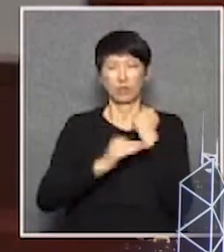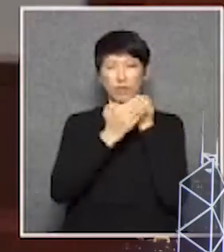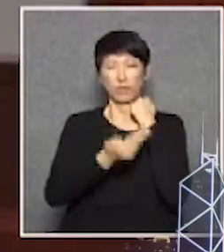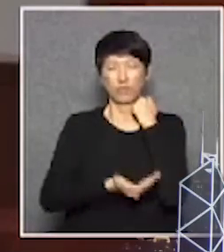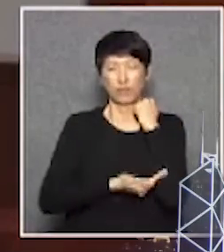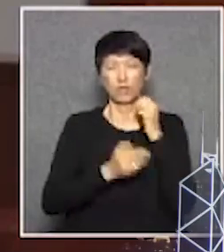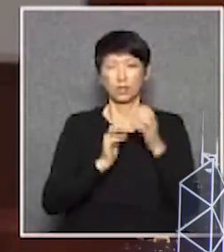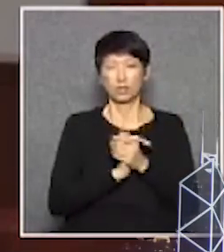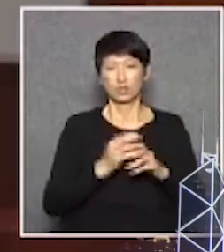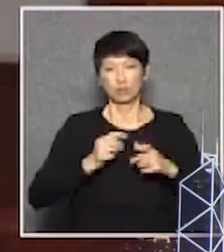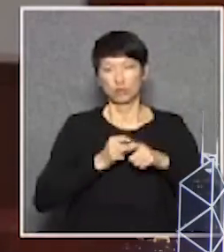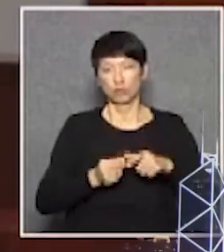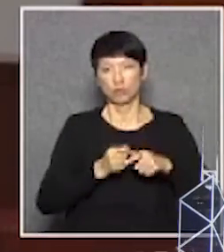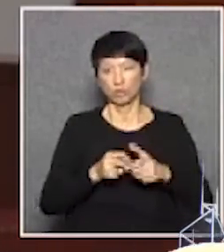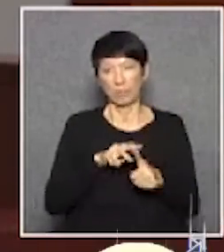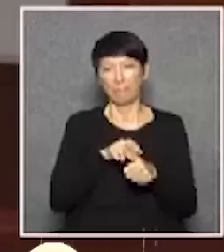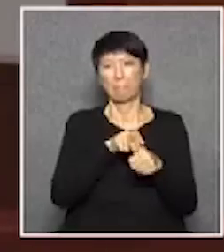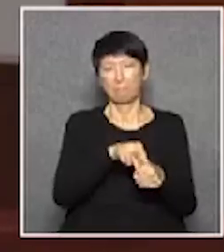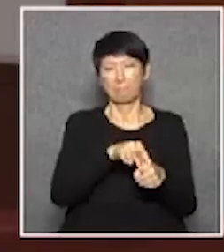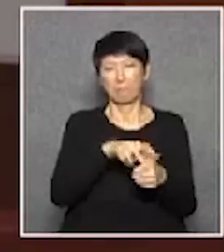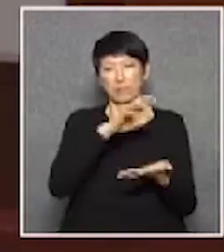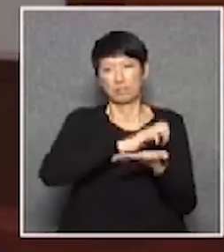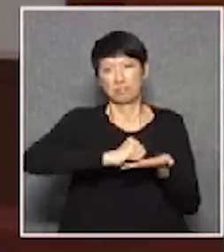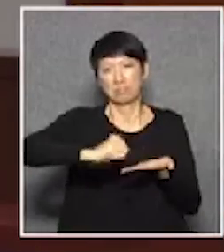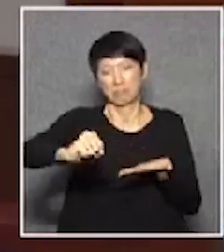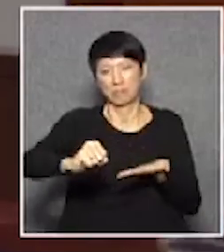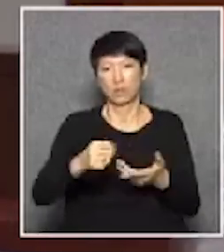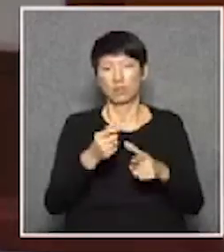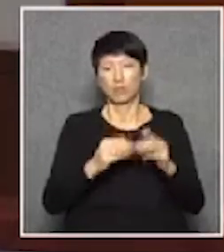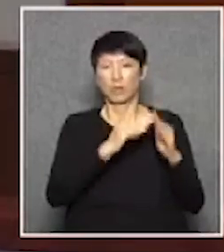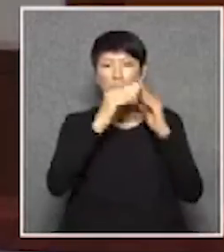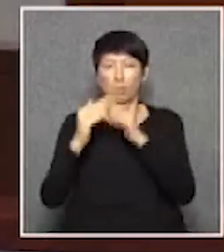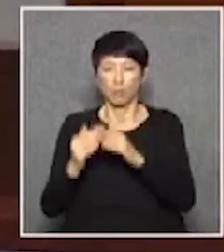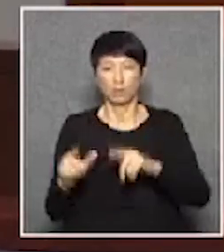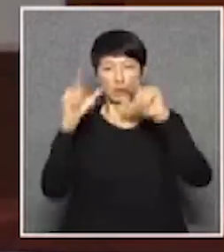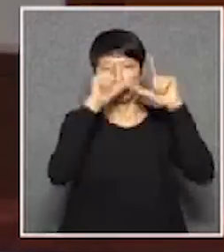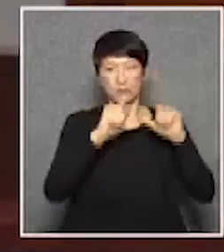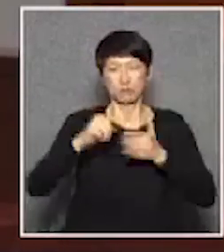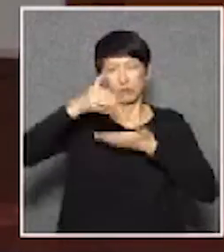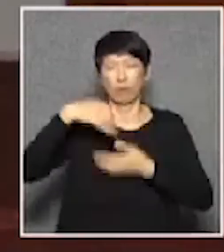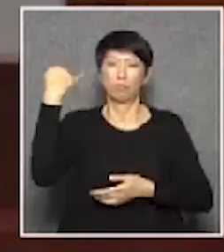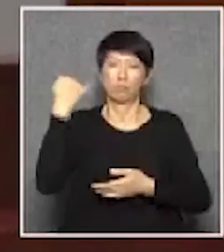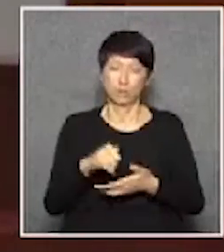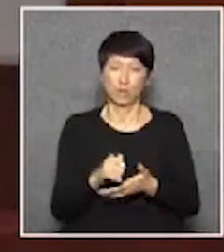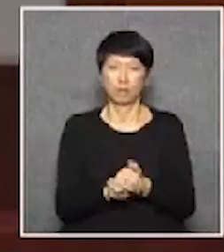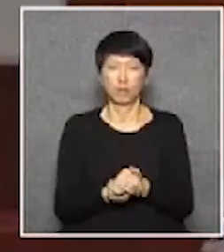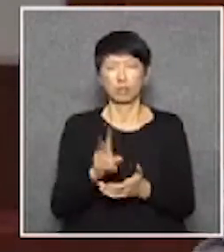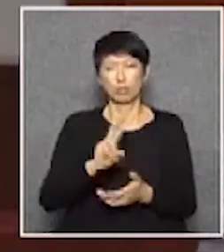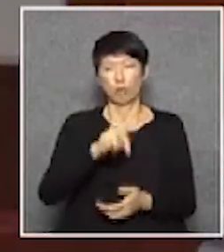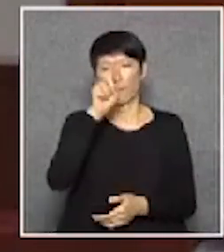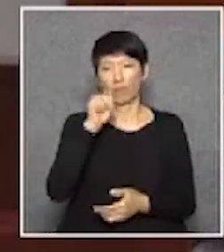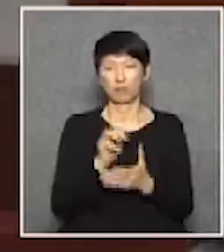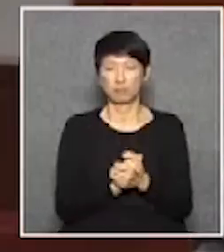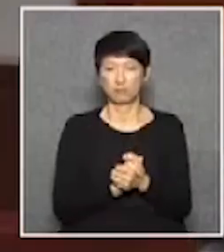利誘交出土地，政府嘅賠償亦都不足以搬遷同埋維生，係咪啊？咁所以呢個亦都係一個問題嚟嘅，